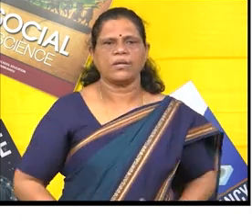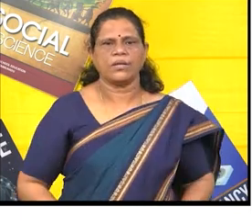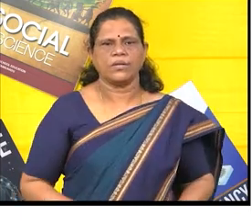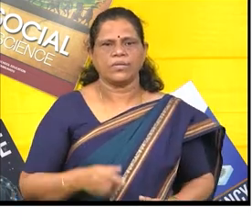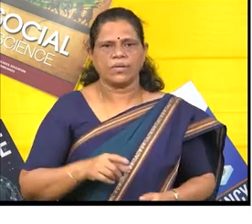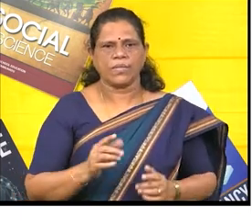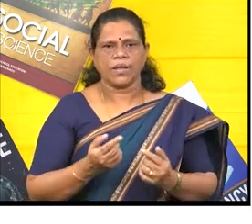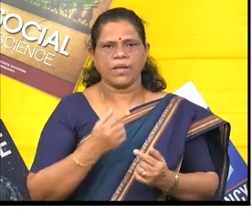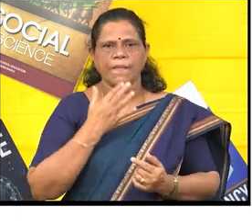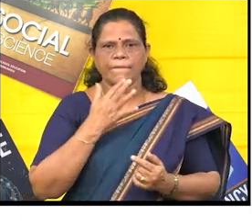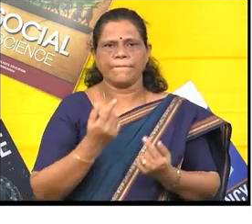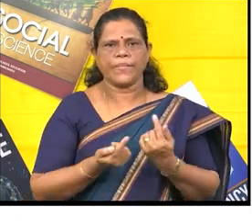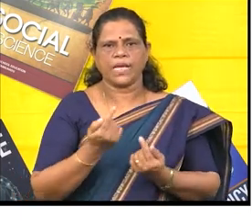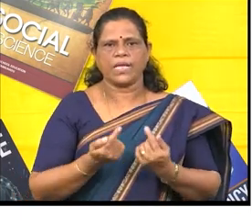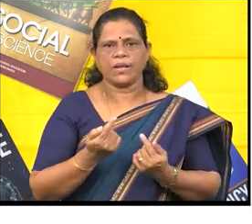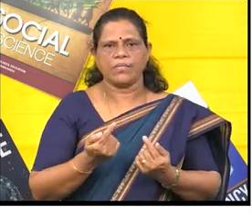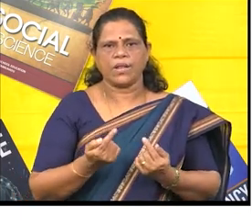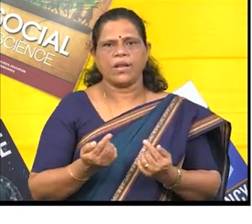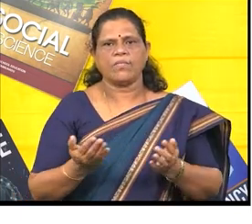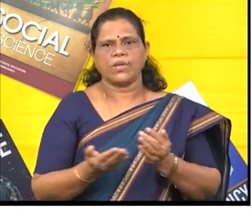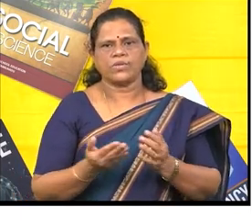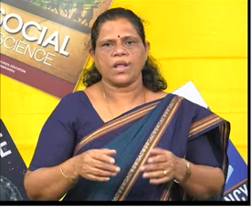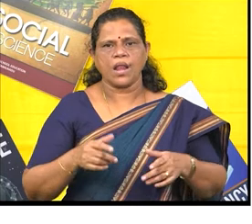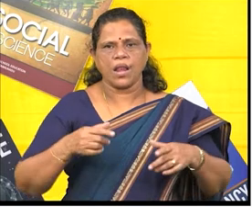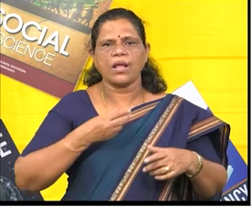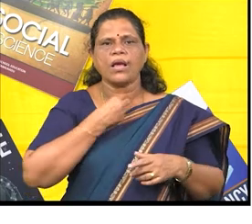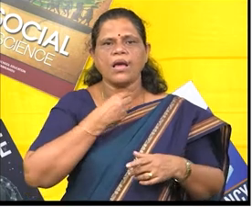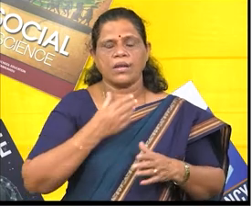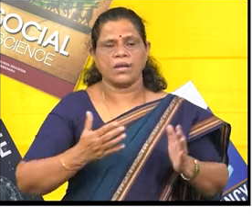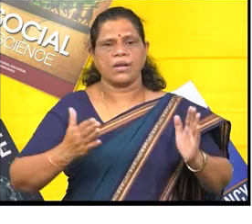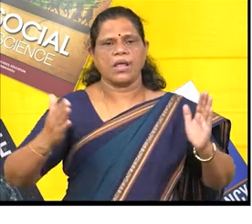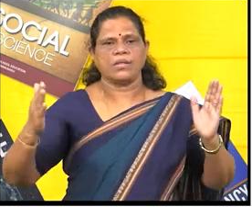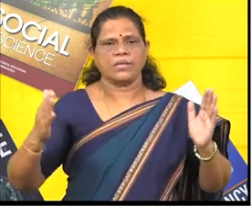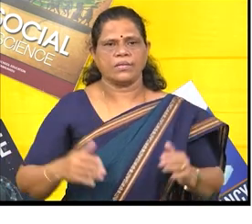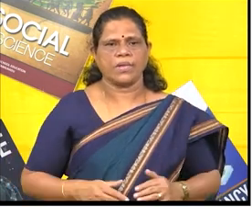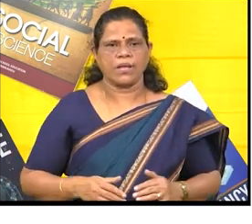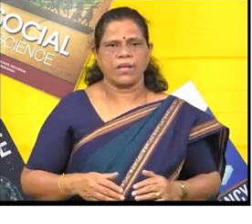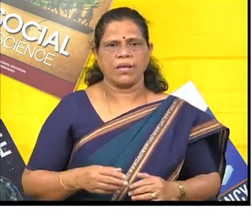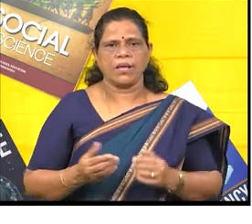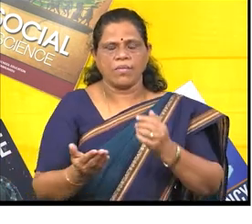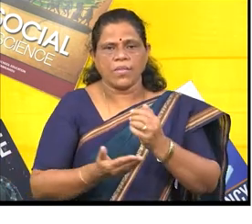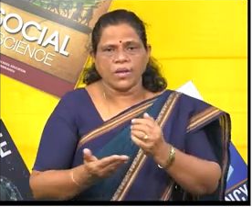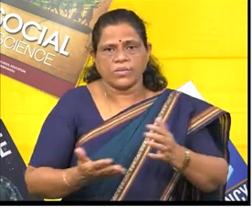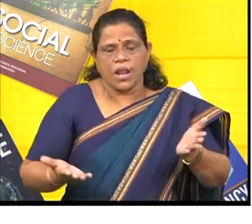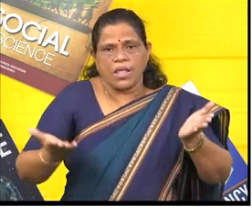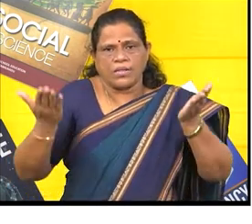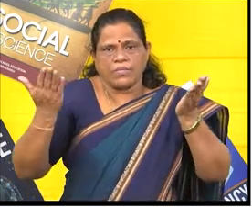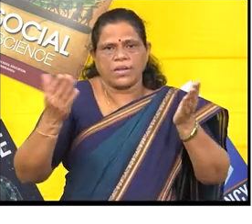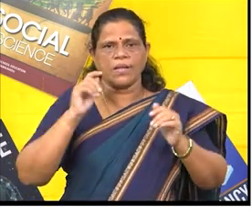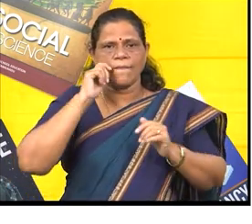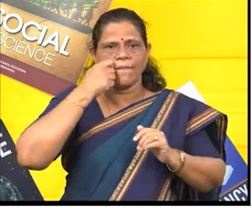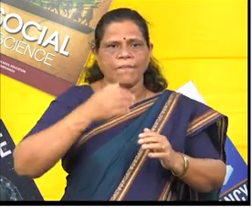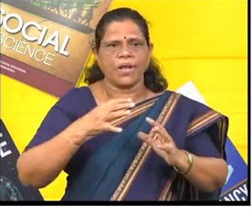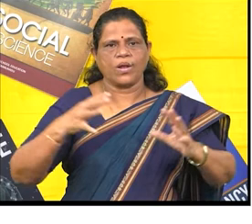குறிக்கொண்டு பயிர் மகசூல், அதாவது பயிர் மகசூல் மற்றும் கால்நடைகளை அதிகரித்தல். இப்போ மகசூல் அதிகமாக இருந்தால் தான்